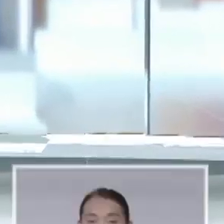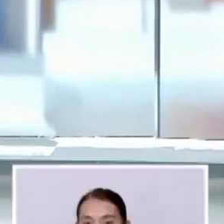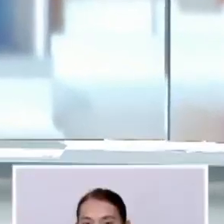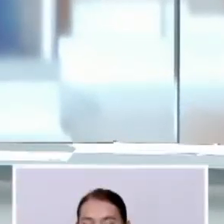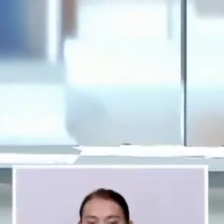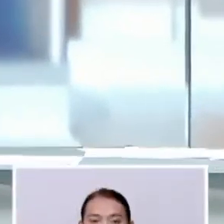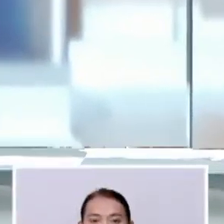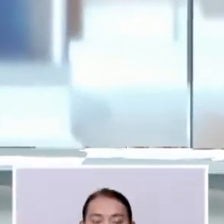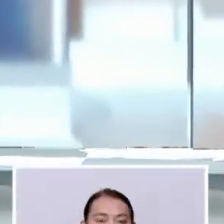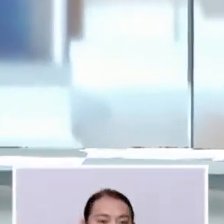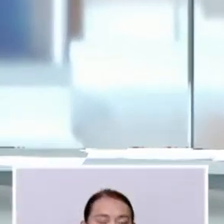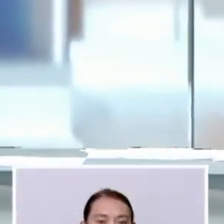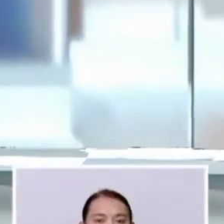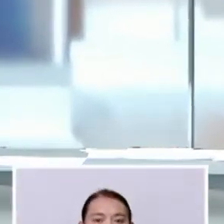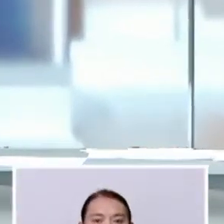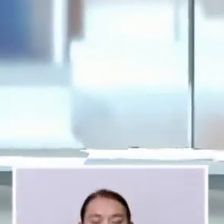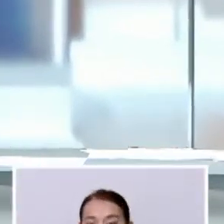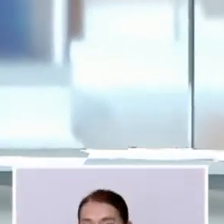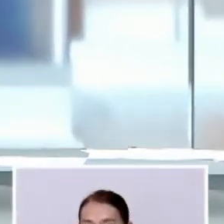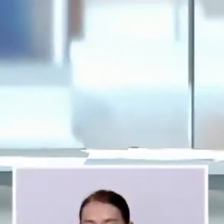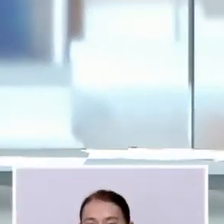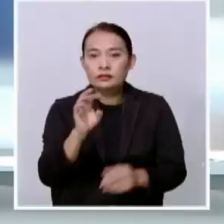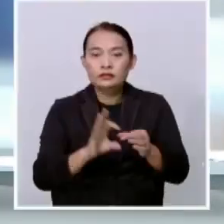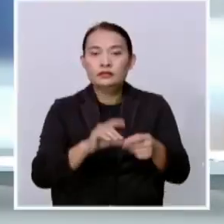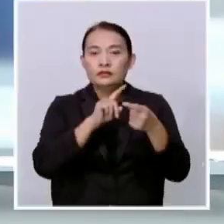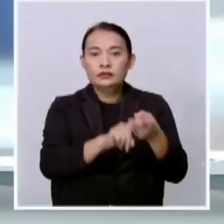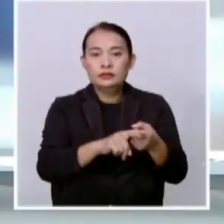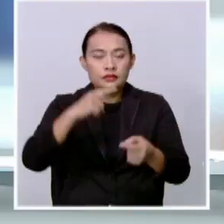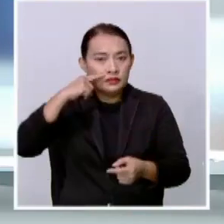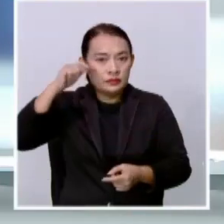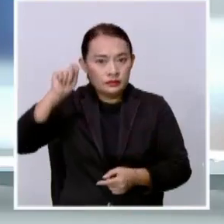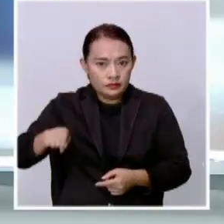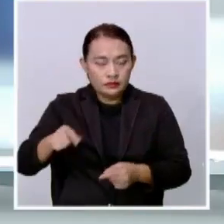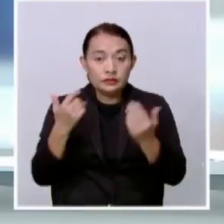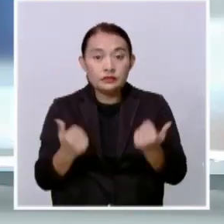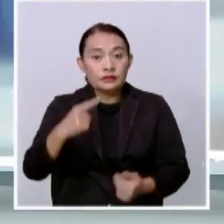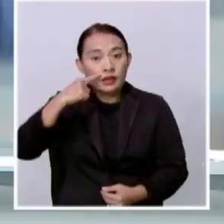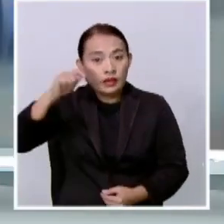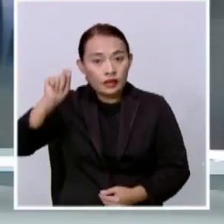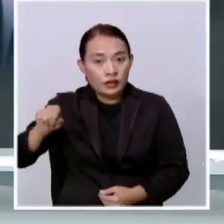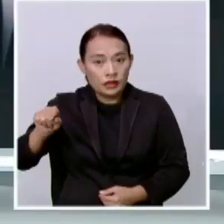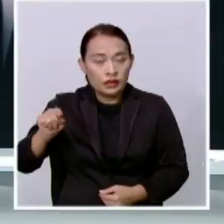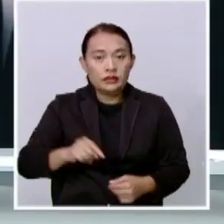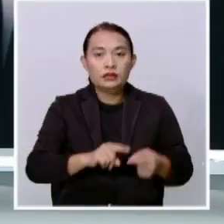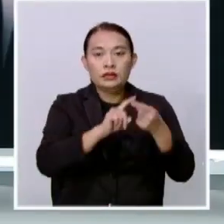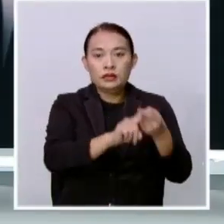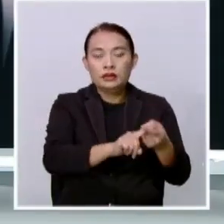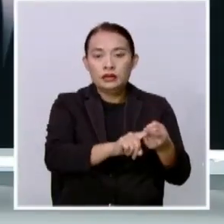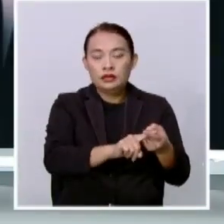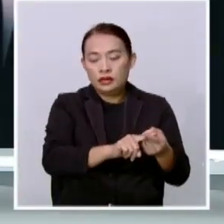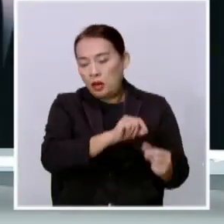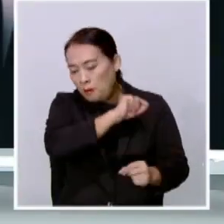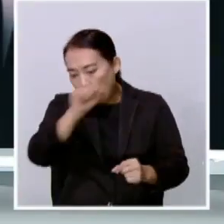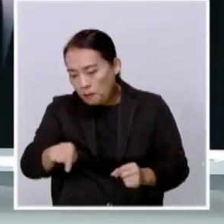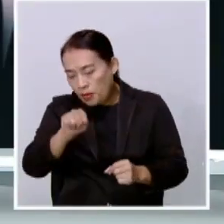กลับมาชมข่าวได้กันต่อกับนิวและลิซ่านะคะไปดูสถานการณ์รัสเซียยูเครนหน่อยนะคะตอนนี้ยูเครนเนี่ยถูกรัสเซียโจมตีอย่างหนักนะคะโดยเฉพาะ